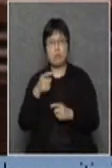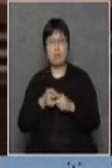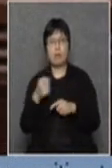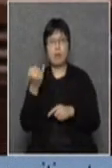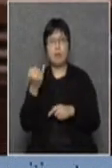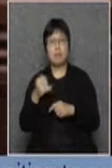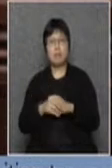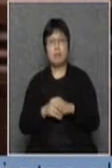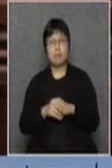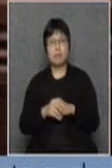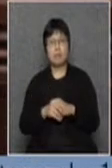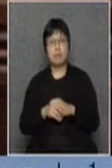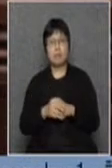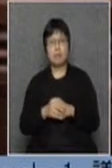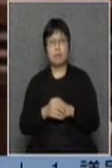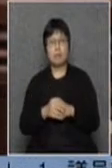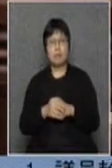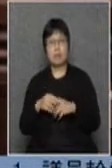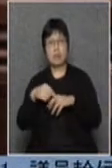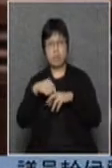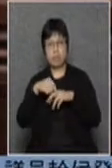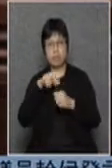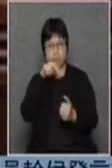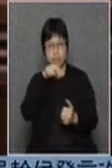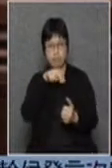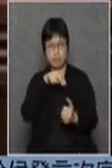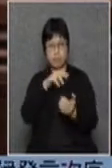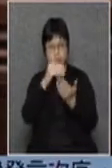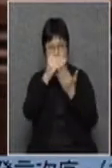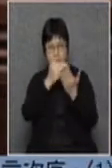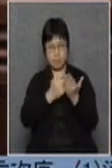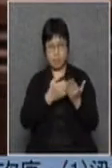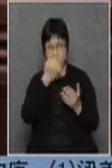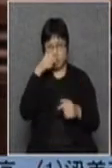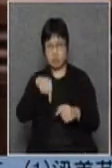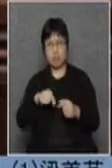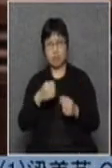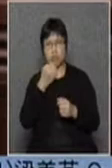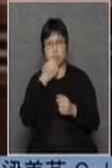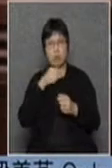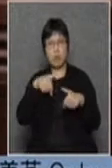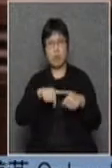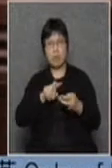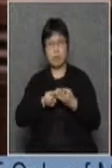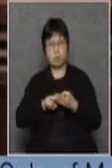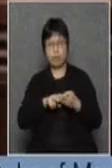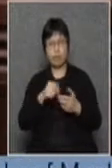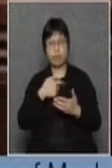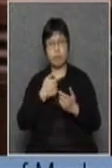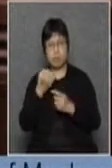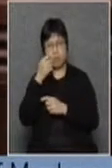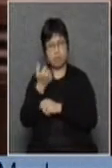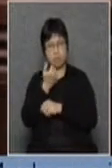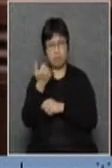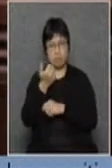我哋嘅。金融監管的制度在香港來講，東南亞來講是算是健全的，是